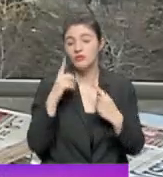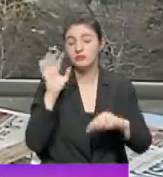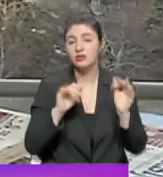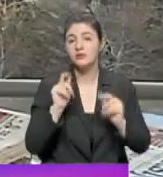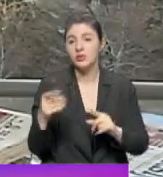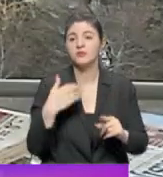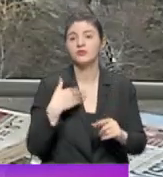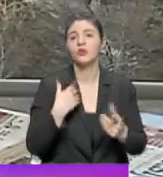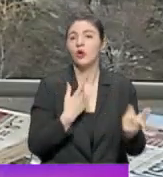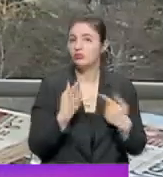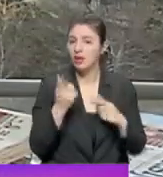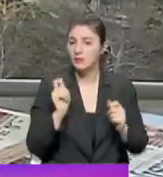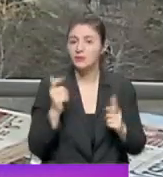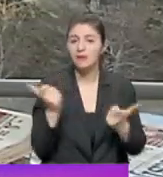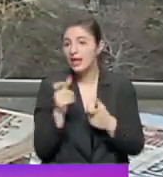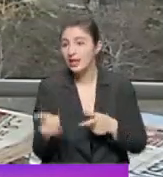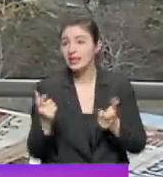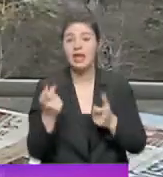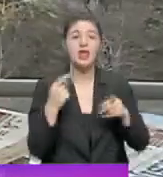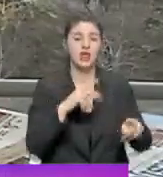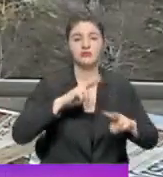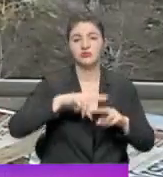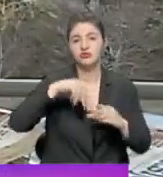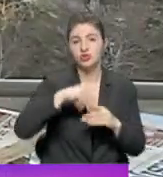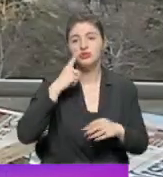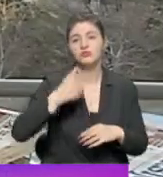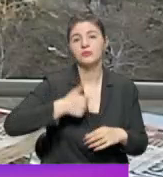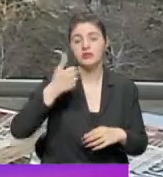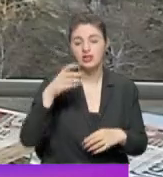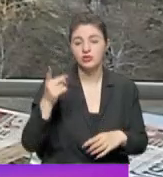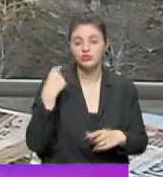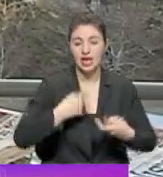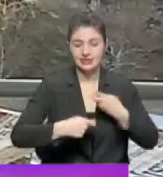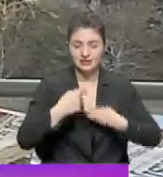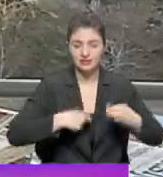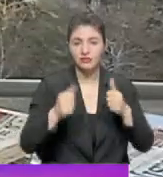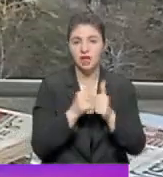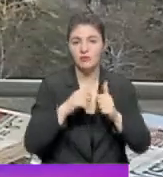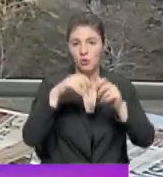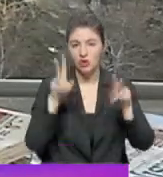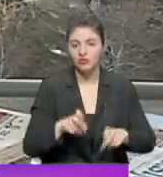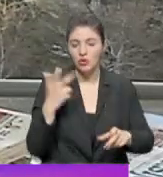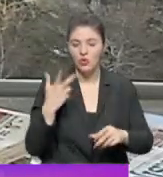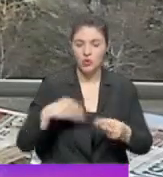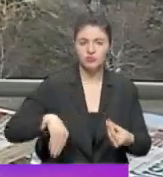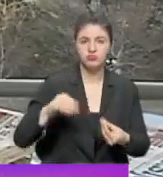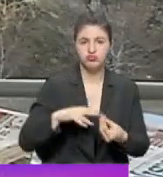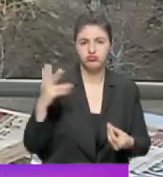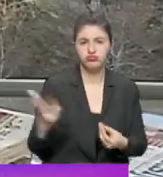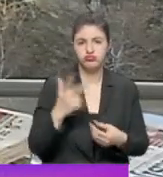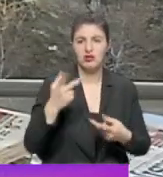değerlendiriyor. Bizler de konuşalım. Nereden nereye başlığı altında. Cumhurbaşkanı Erdoğan dün esnafla yan yana geldi. Fahiş fiyatlarla